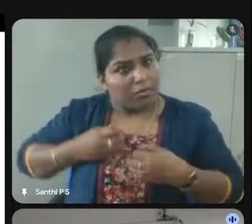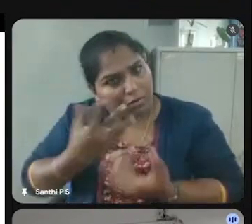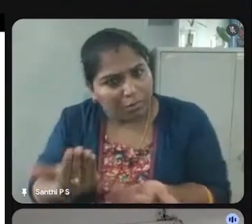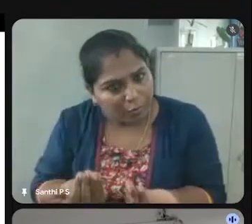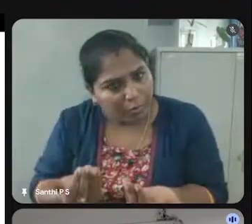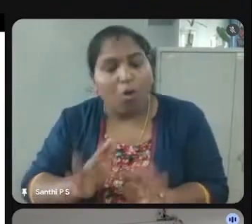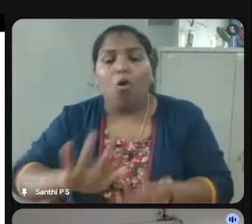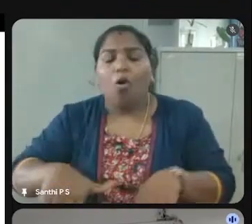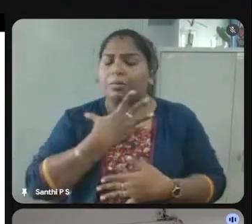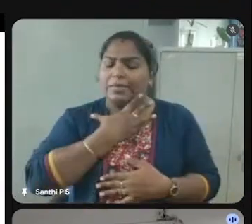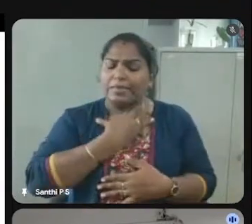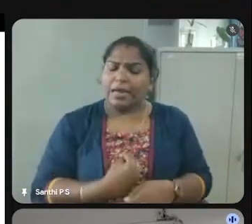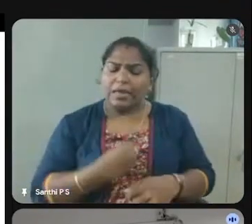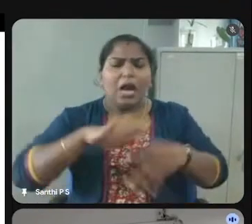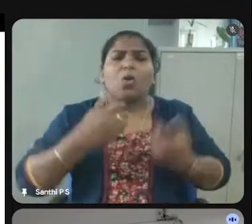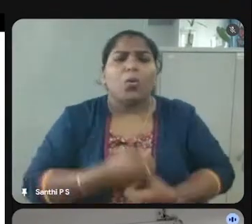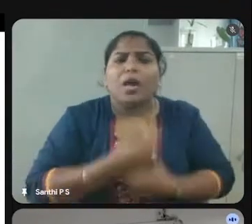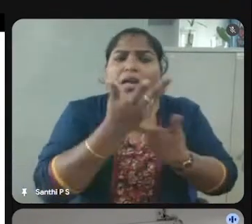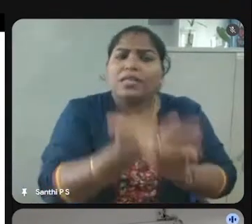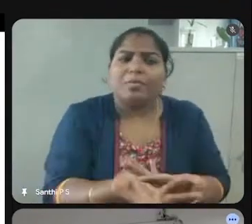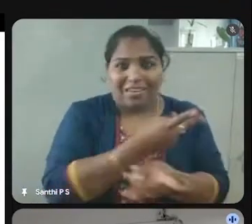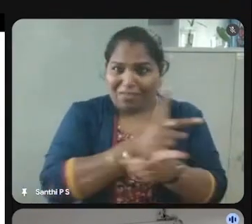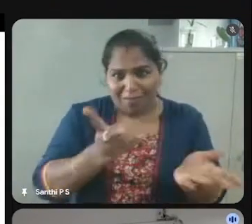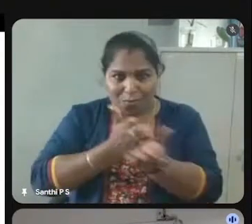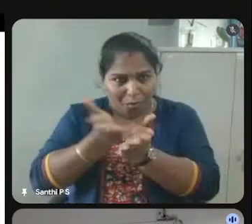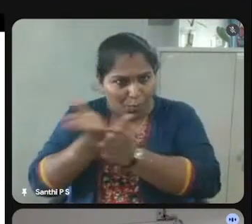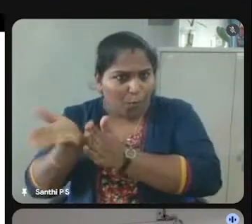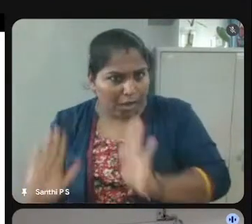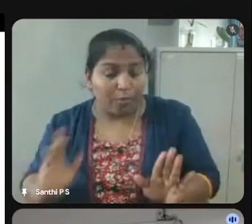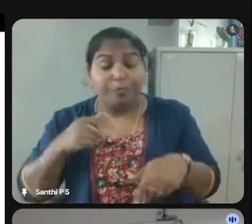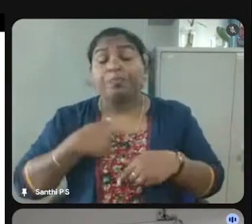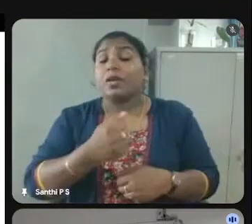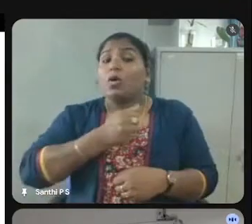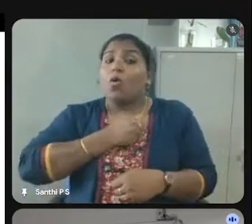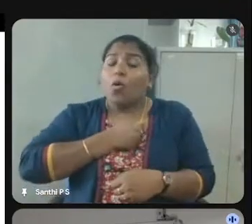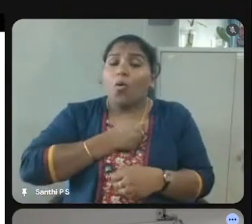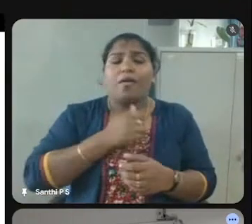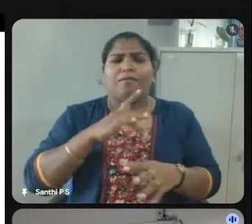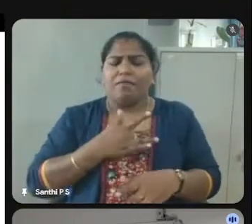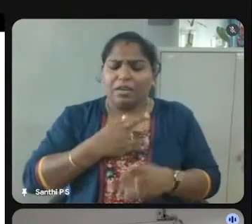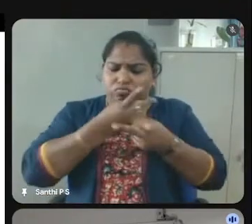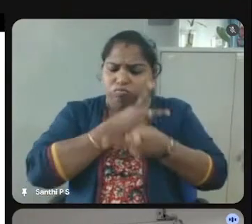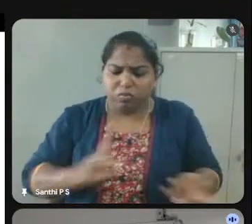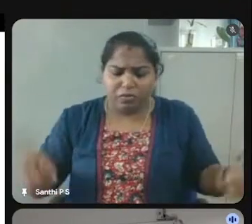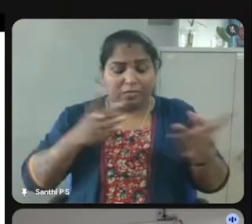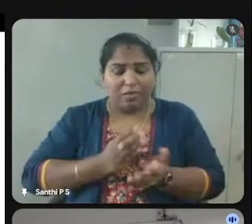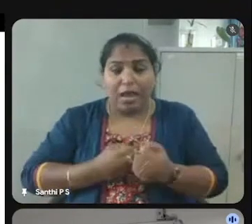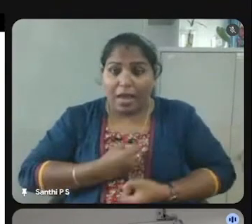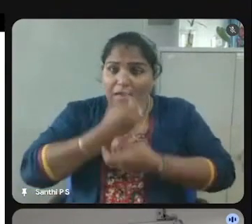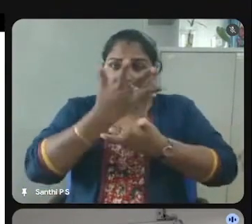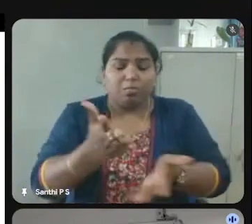നമ്മുടെ സങ്കടങ്ങളെ ഓരോരുത്തർ ഓരോ രീതിയിലാണ് പ്രകടിപ്പിക്കുന്നത്. അപ്പം ആ രീതിയിൽ വൈകാരികമായിട്ട് നമുക്ക് ഉള്ള കാര്യങ്ങളെ, ഈ